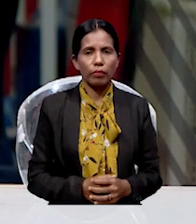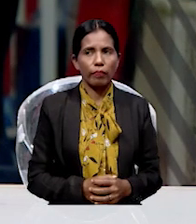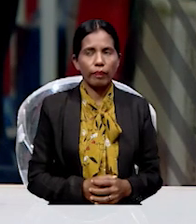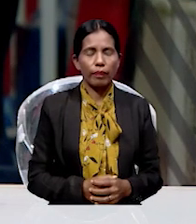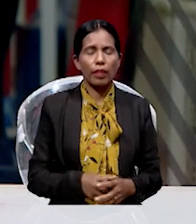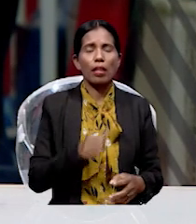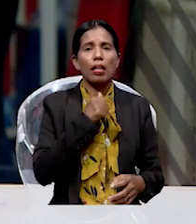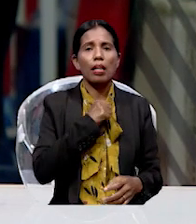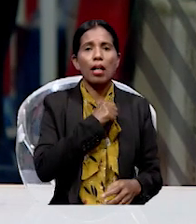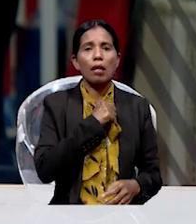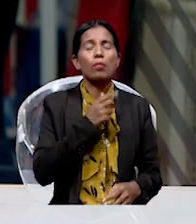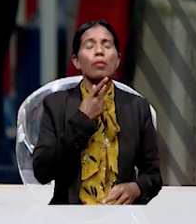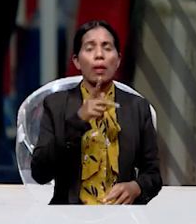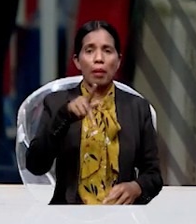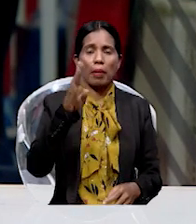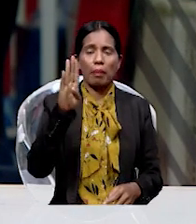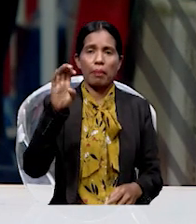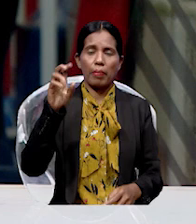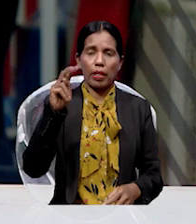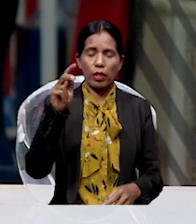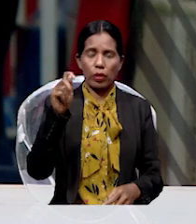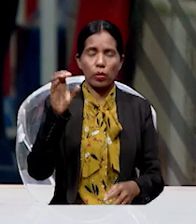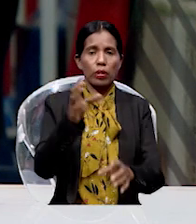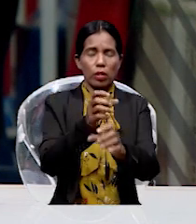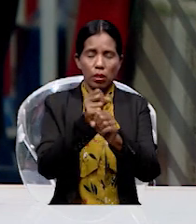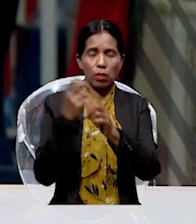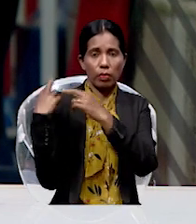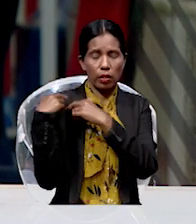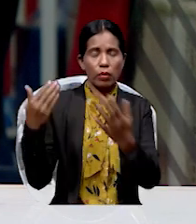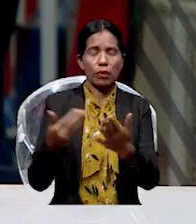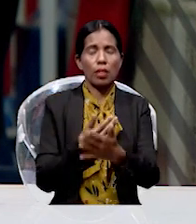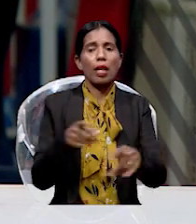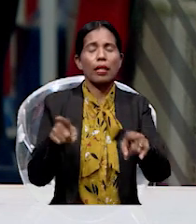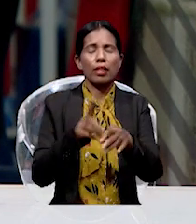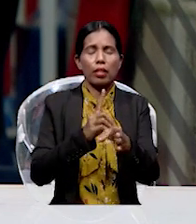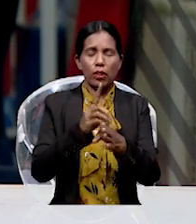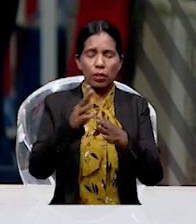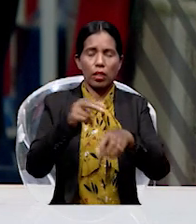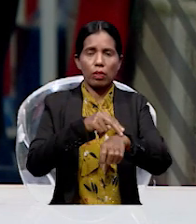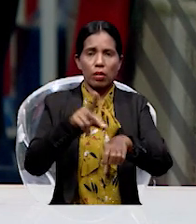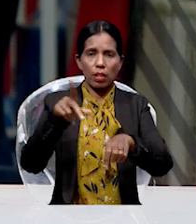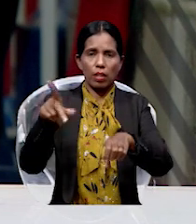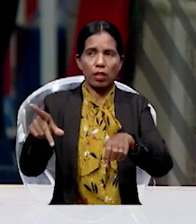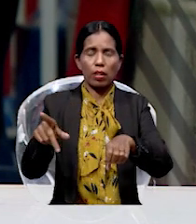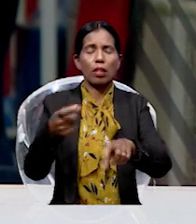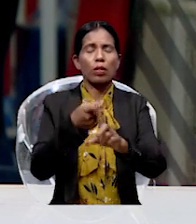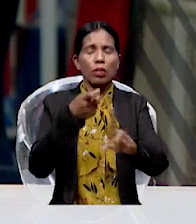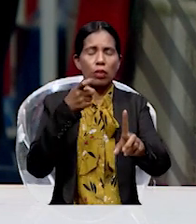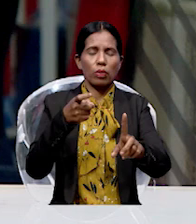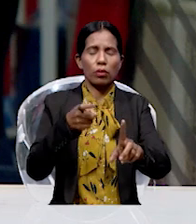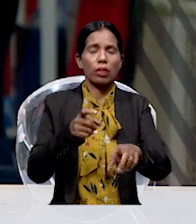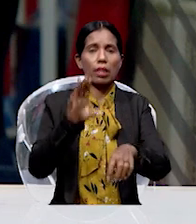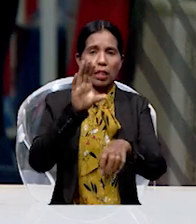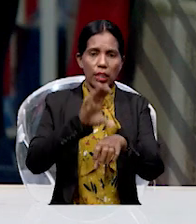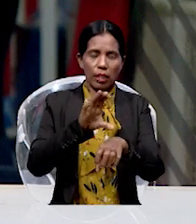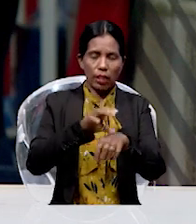Padre Bento Barros Pereira assume responsabilidade FOM, anexa diretor nacional Instituto Missão Pontifícia